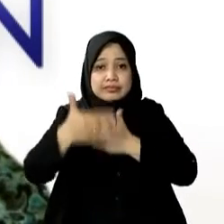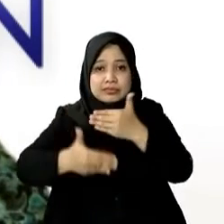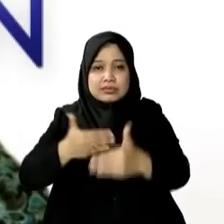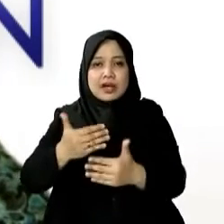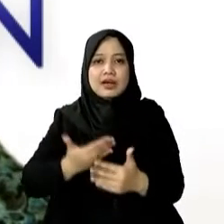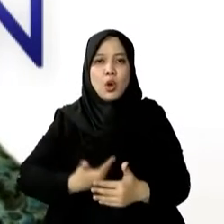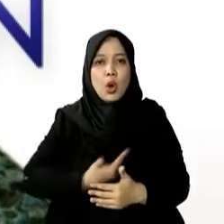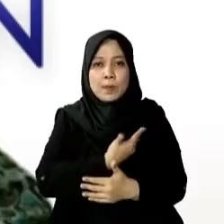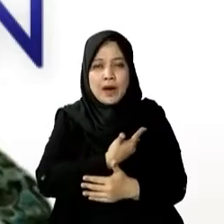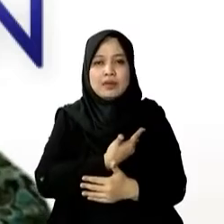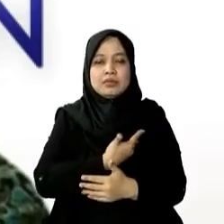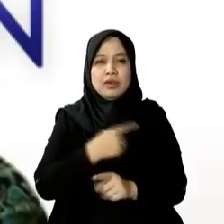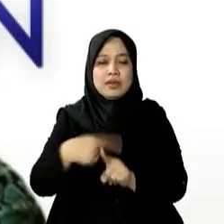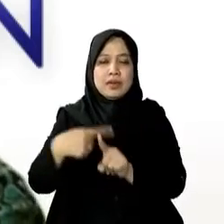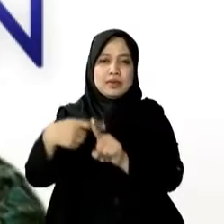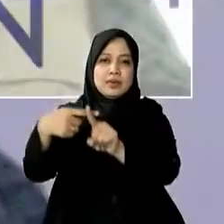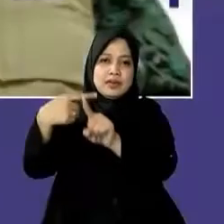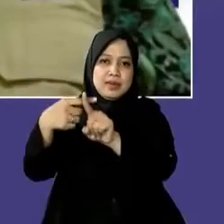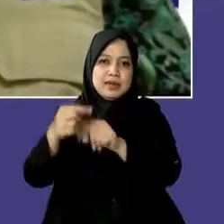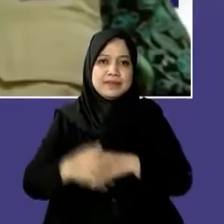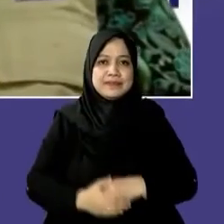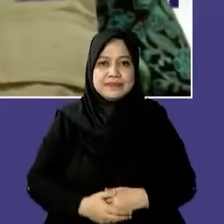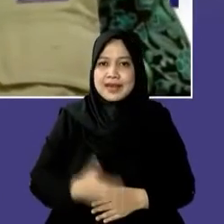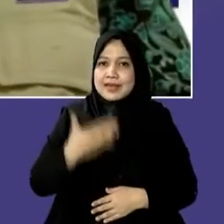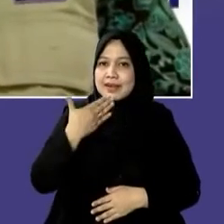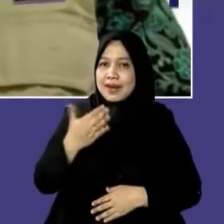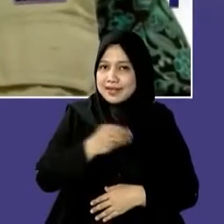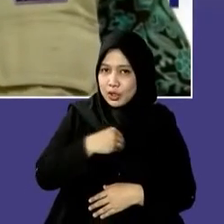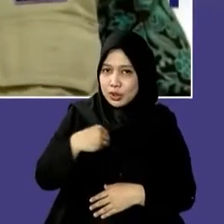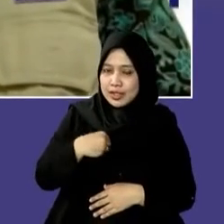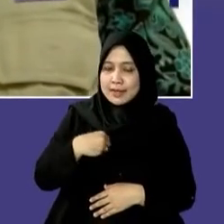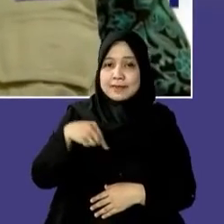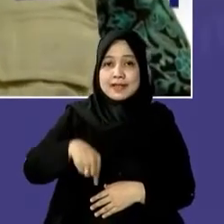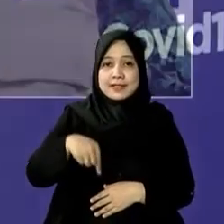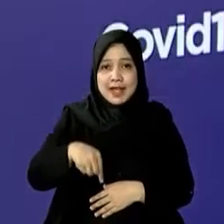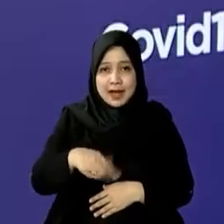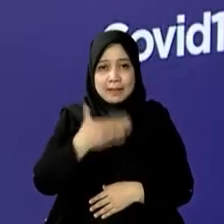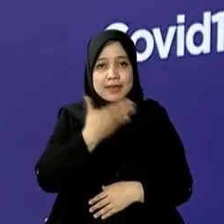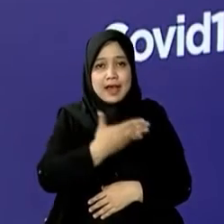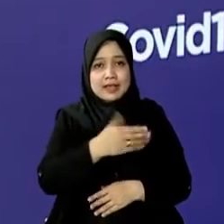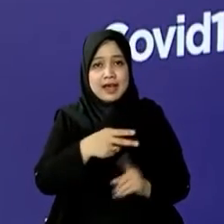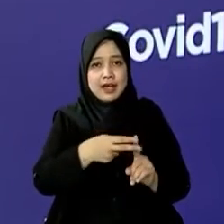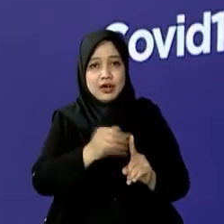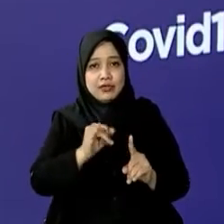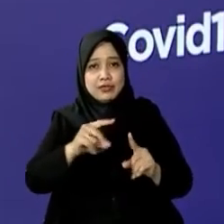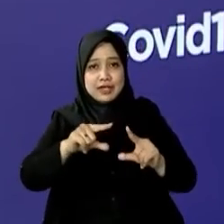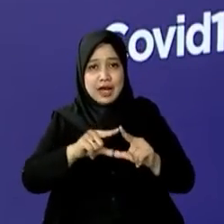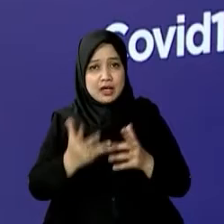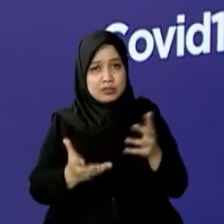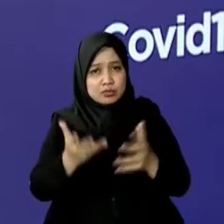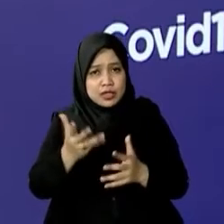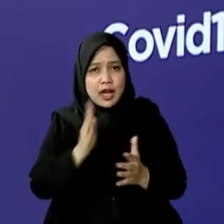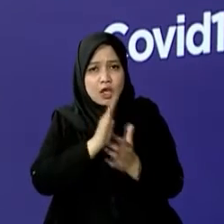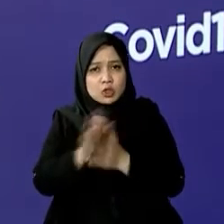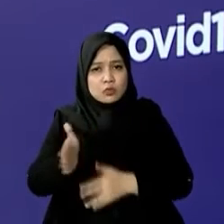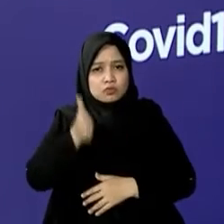berjatuhan terus itu trik Iya terima kasih Dokter William nels Saya mau tanya dengan Mbak Vira yang barangkali terjun langsung kelapangan